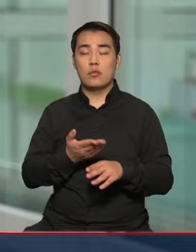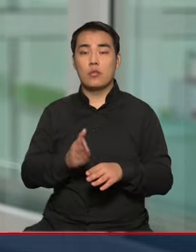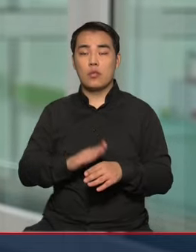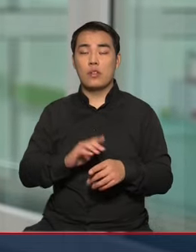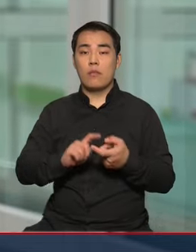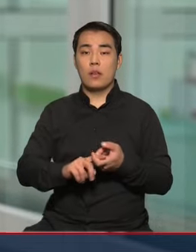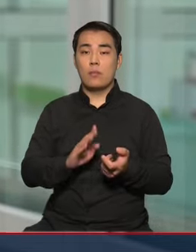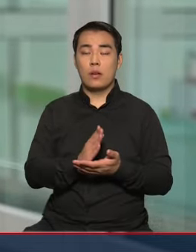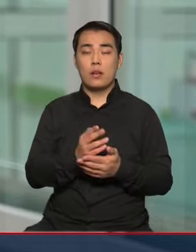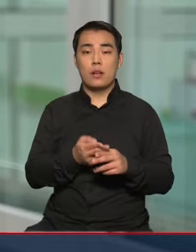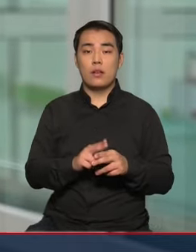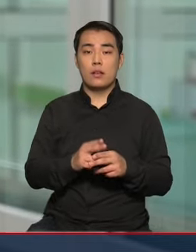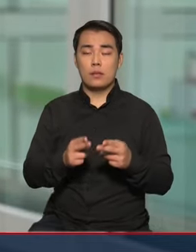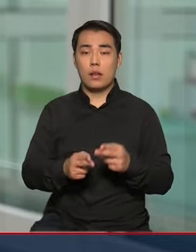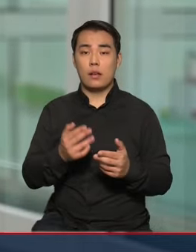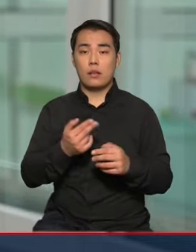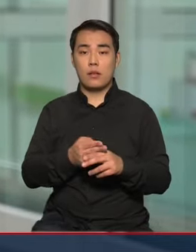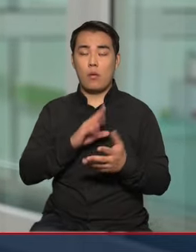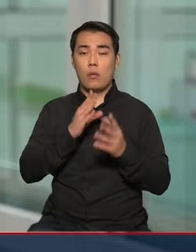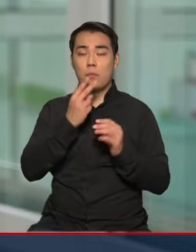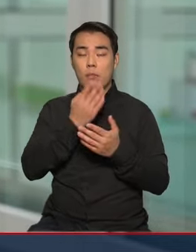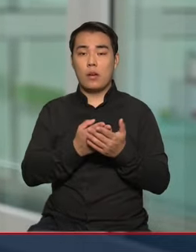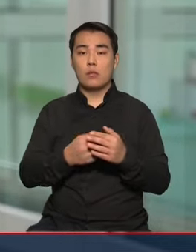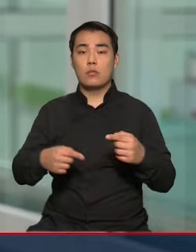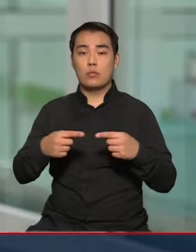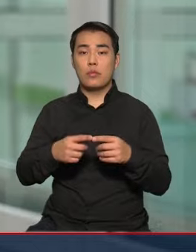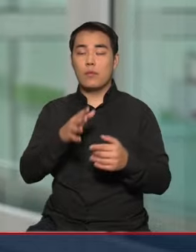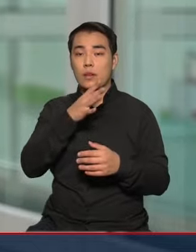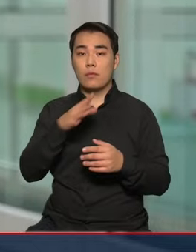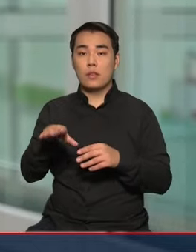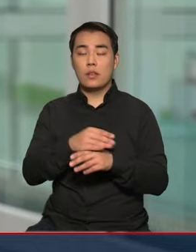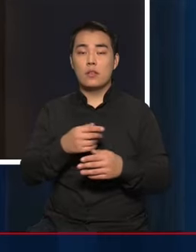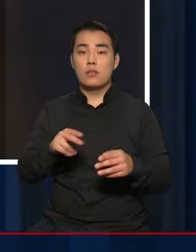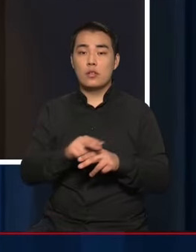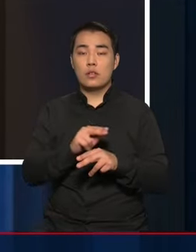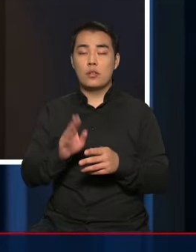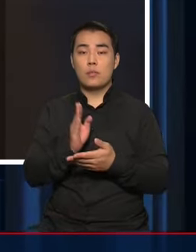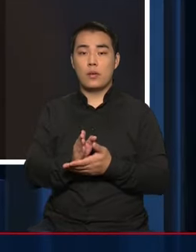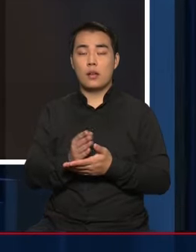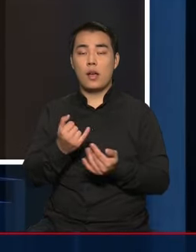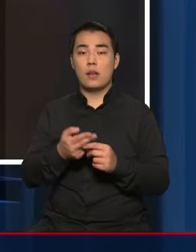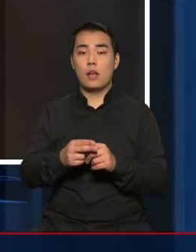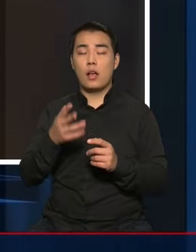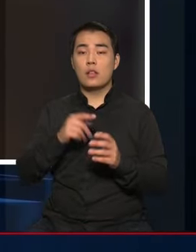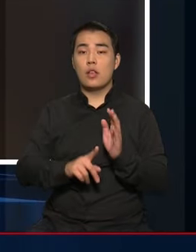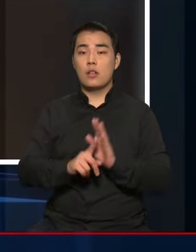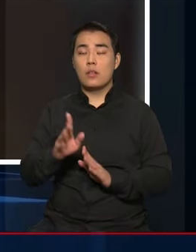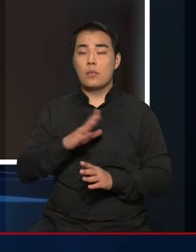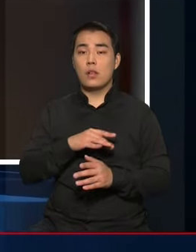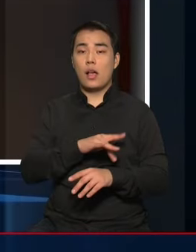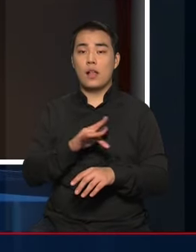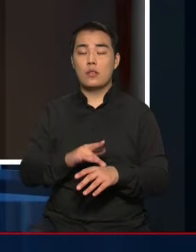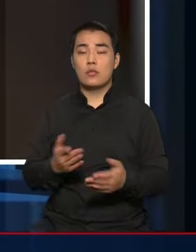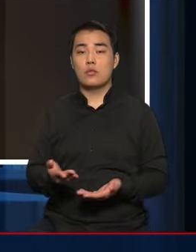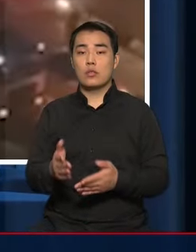байланысты. Реанимация және анестезиология бөлімінде тиісті кешенді емнің барлығы жүргізіліп жатыр. Зілзала басталған кезде қала